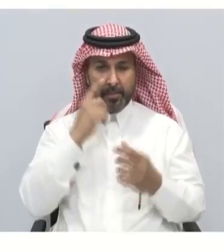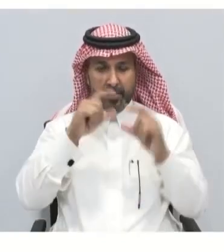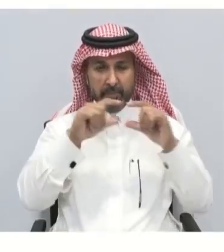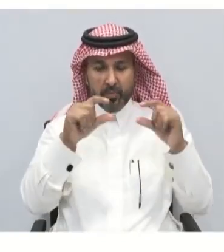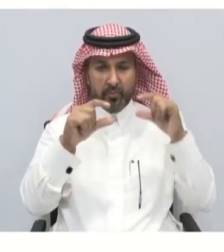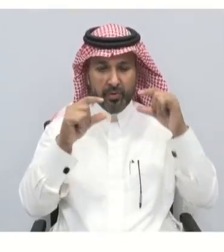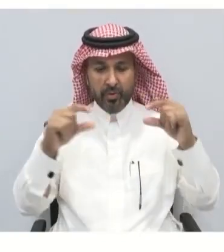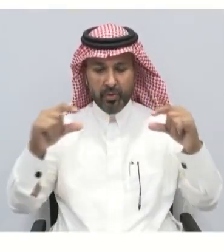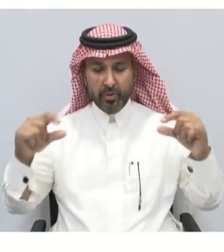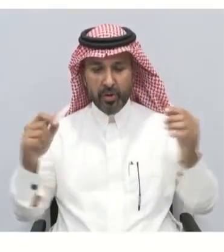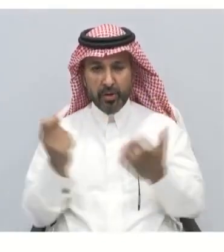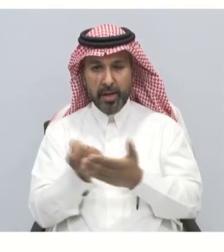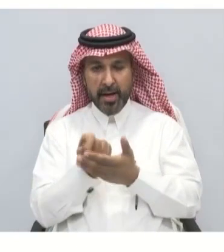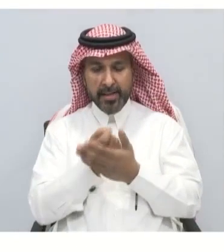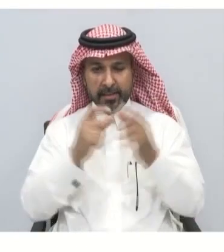قلنا